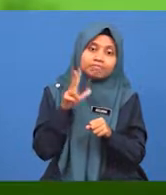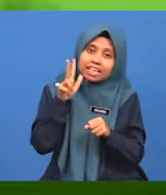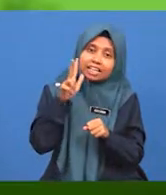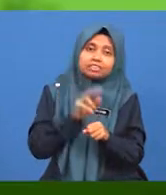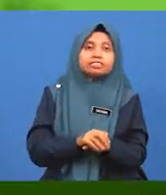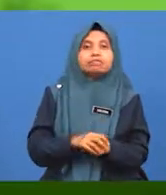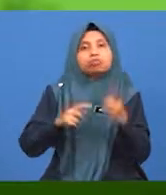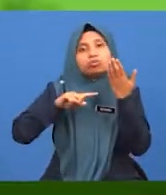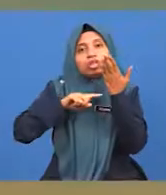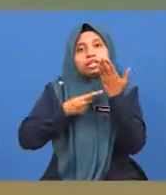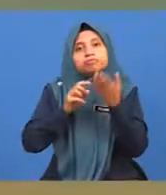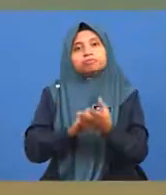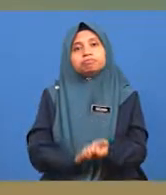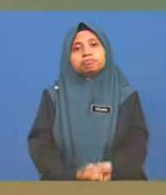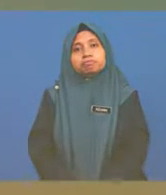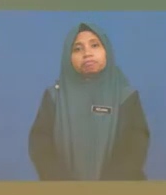1, 2, 3.